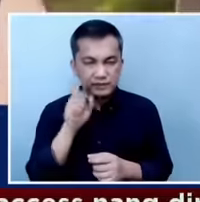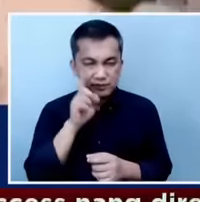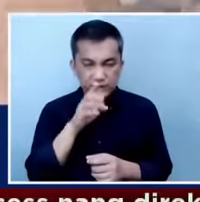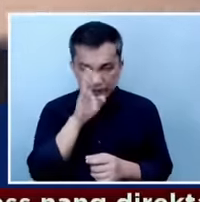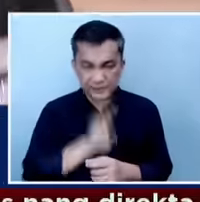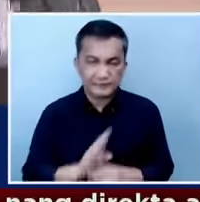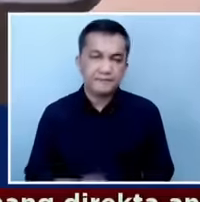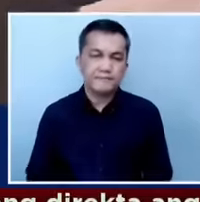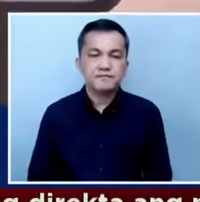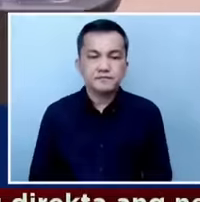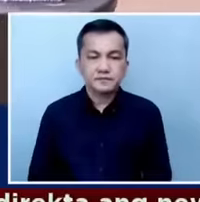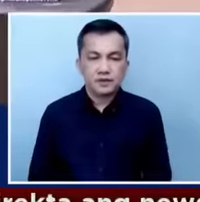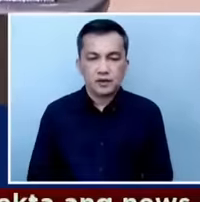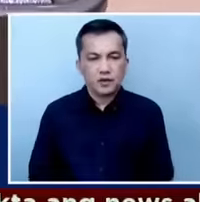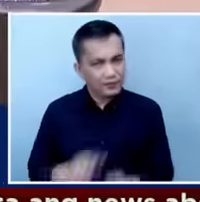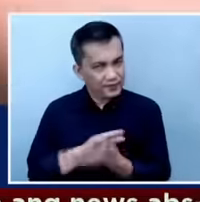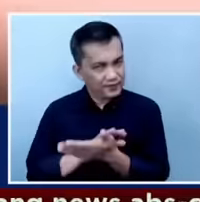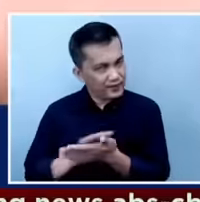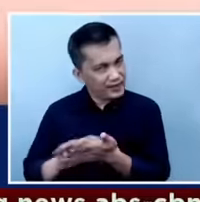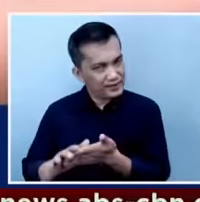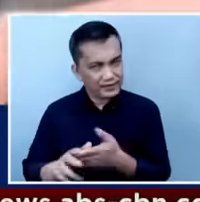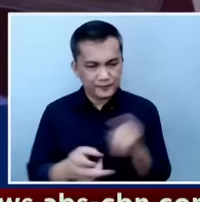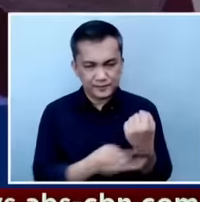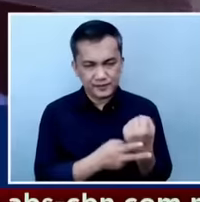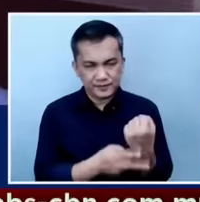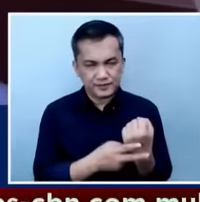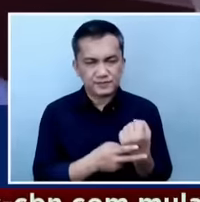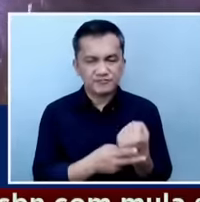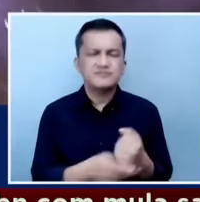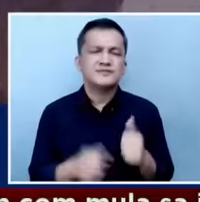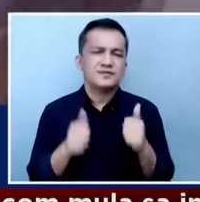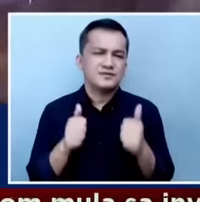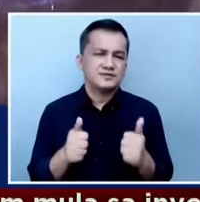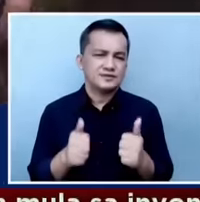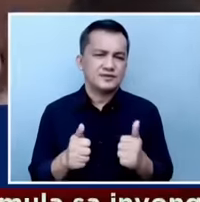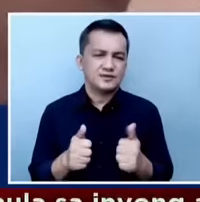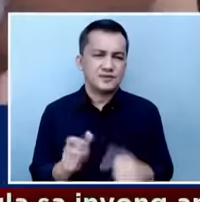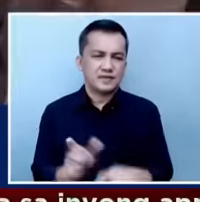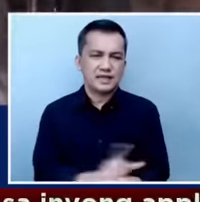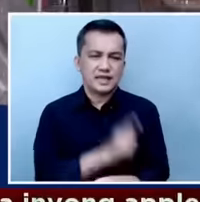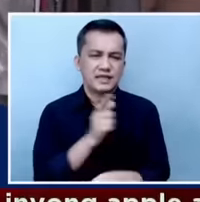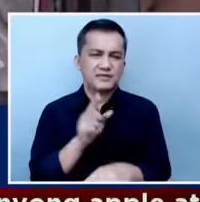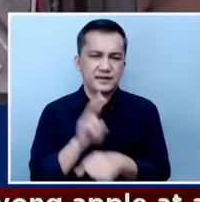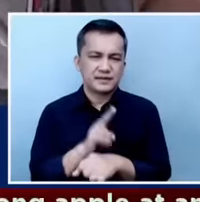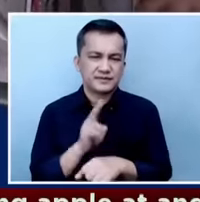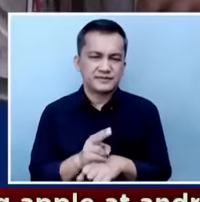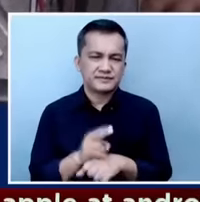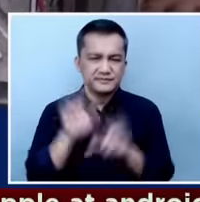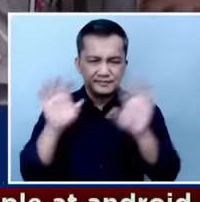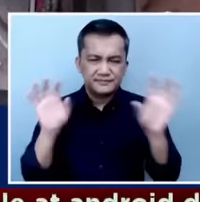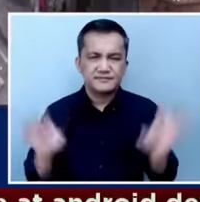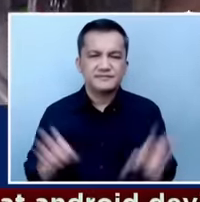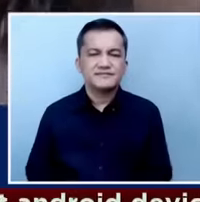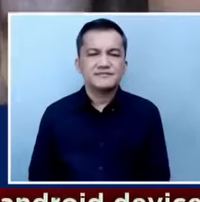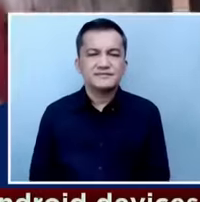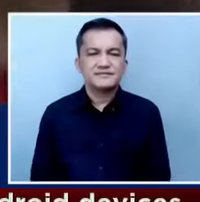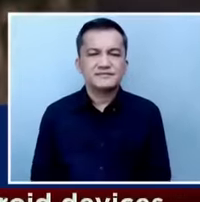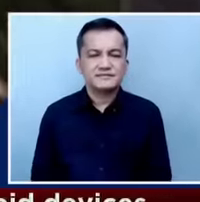kapag maayos ang storage ng mga dekorasyon, tiyak mas matagal ding mapapakinabangan ng mga ito.